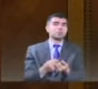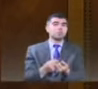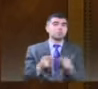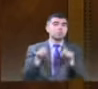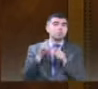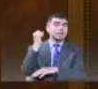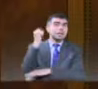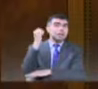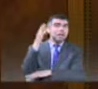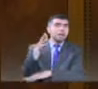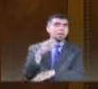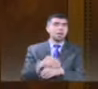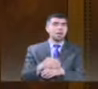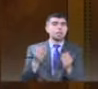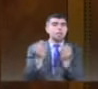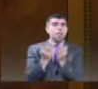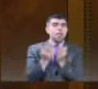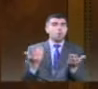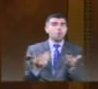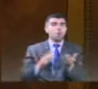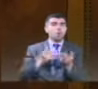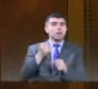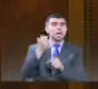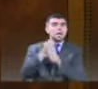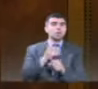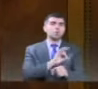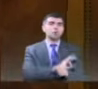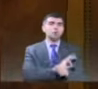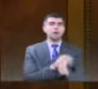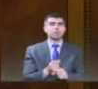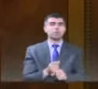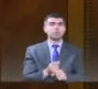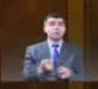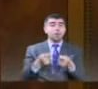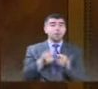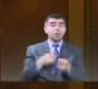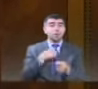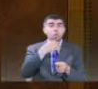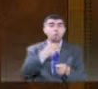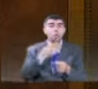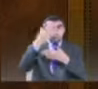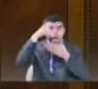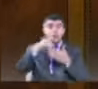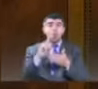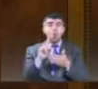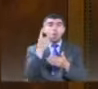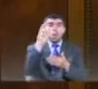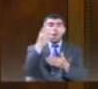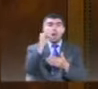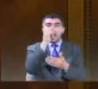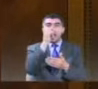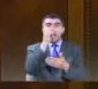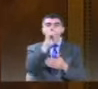والميدان الضريبي والتعليم والإدماج الاجتماعي والتشغيل والسياحة. ويعد المغرب البلد العربي والإفريقي الأول